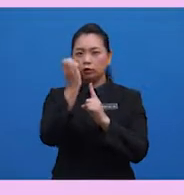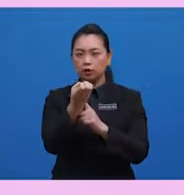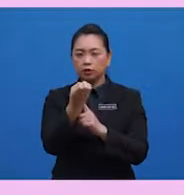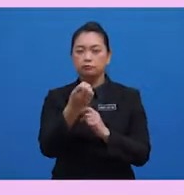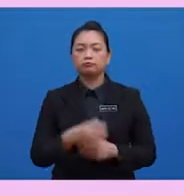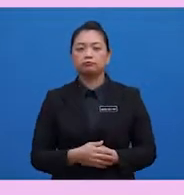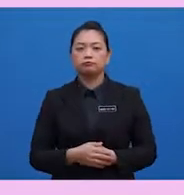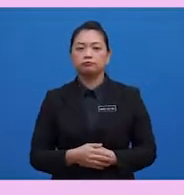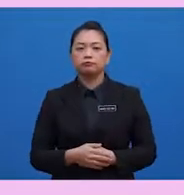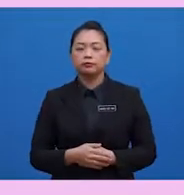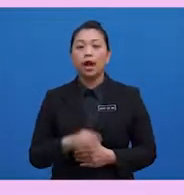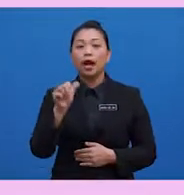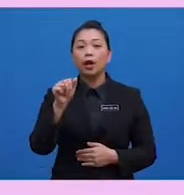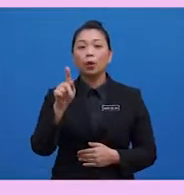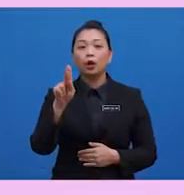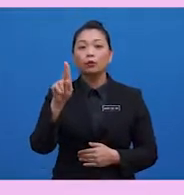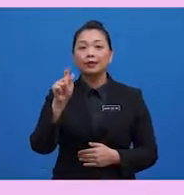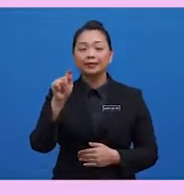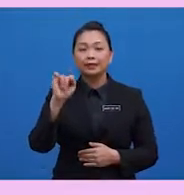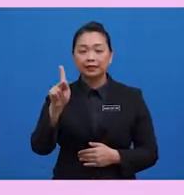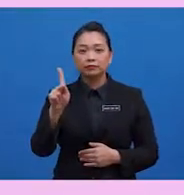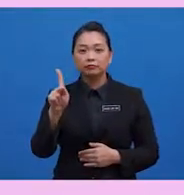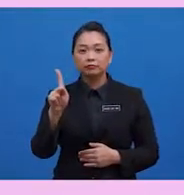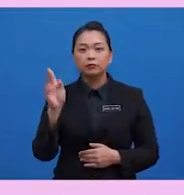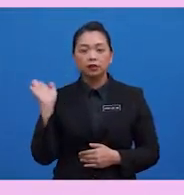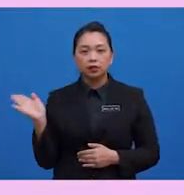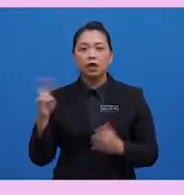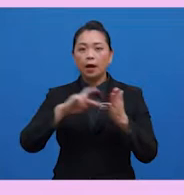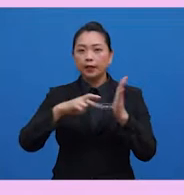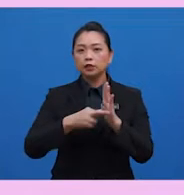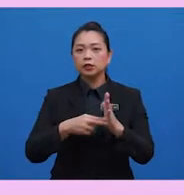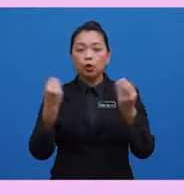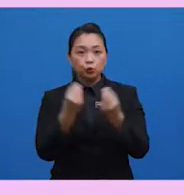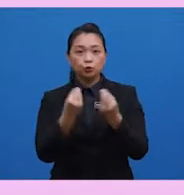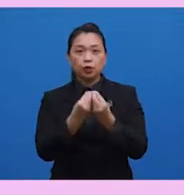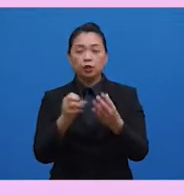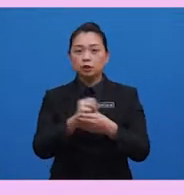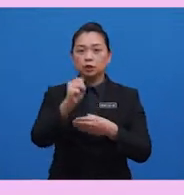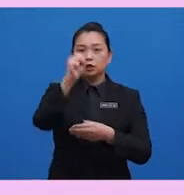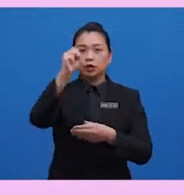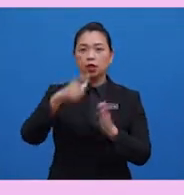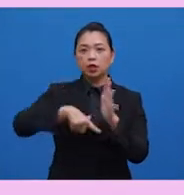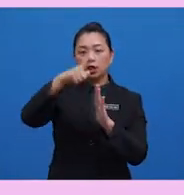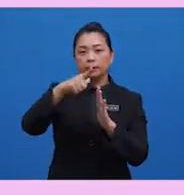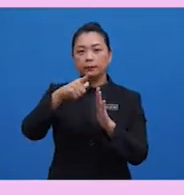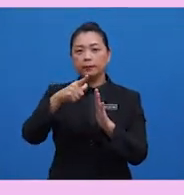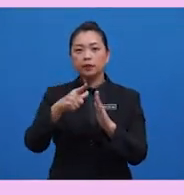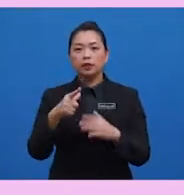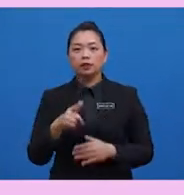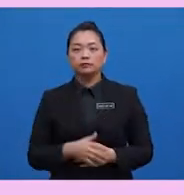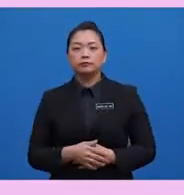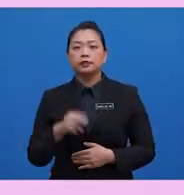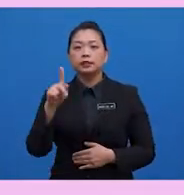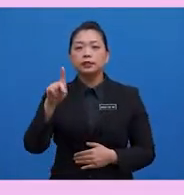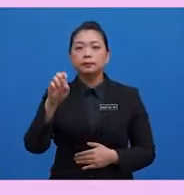terutamanya ekosistem akuatik. Kemarau bermaksud jumlah sejatan melebihi kerpasan dalam tempoh masa